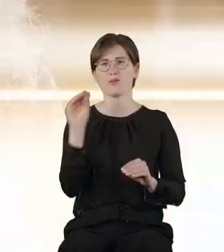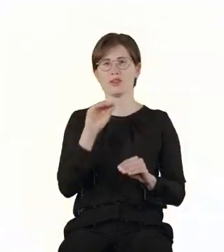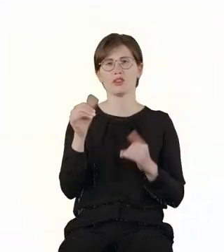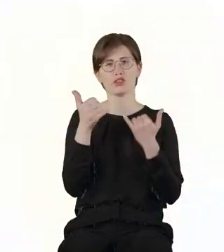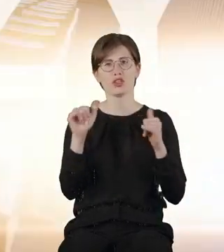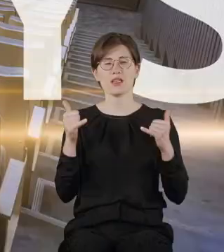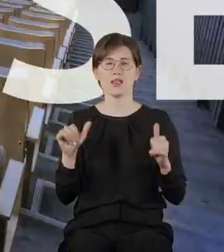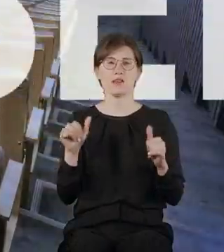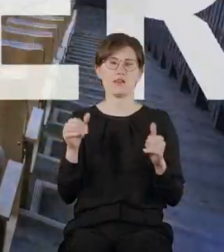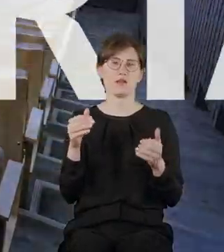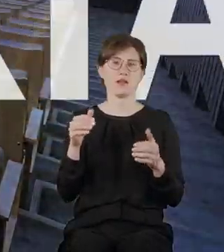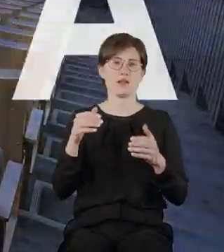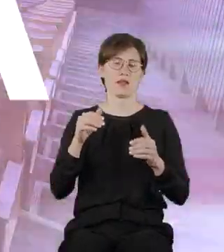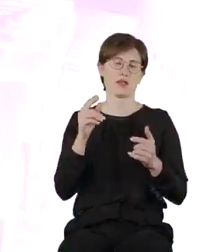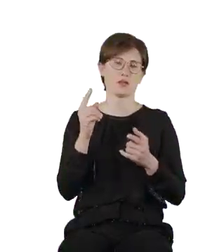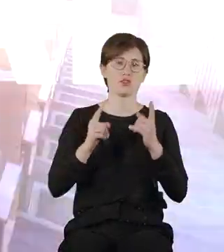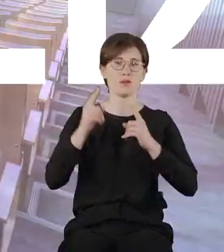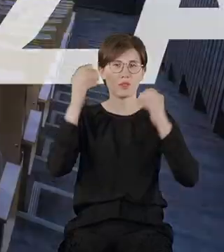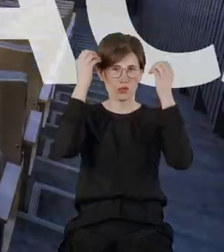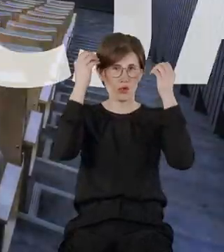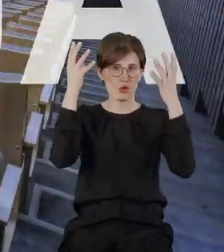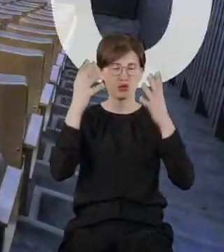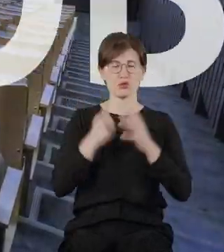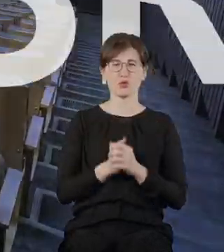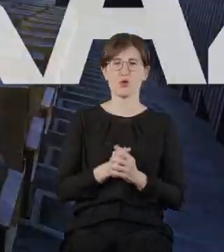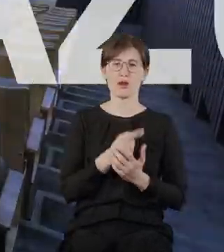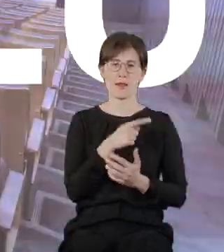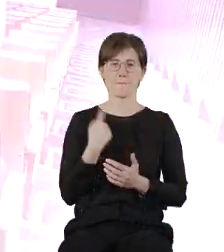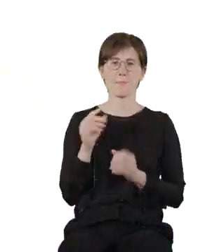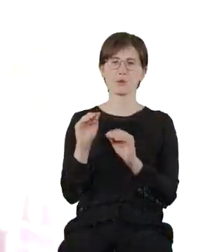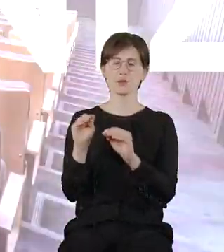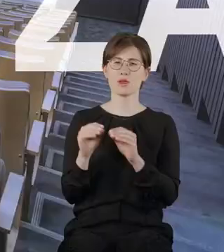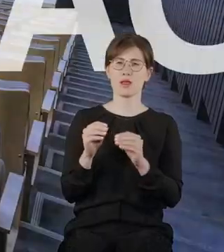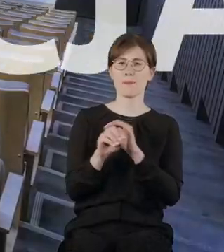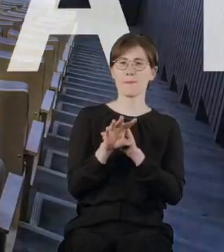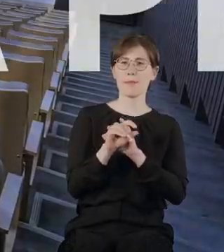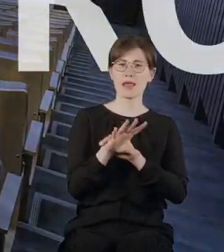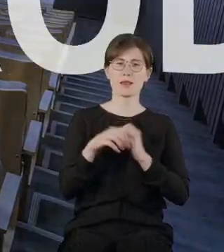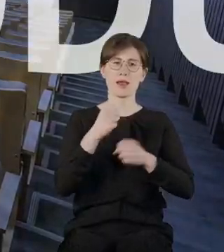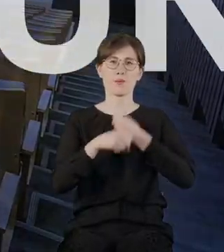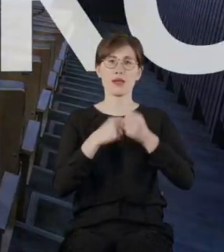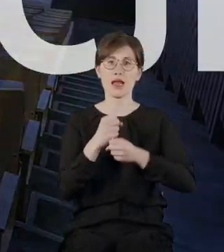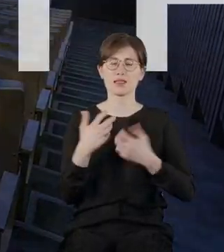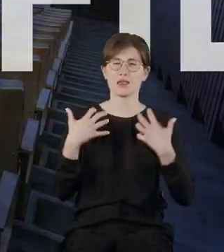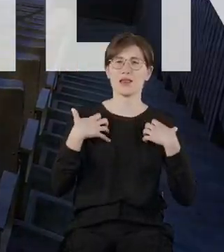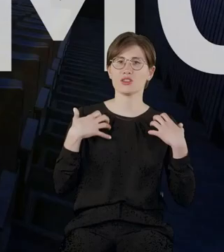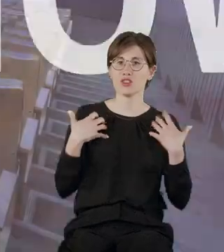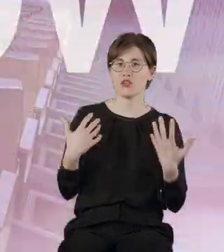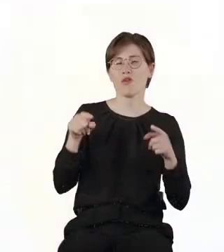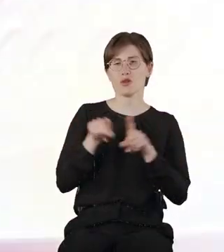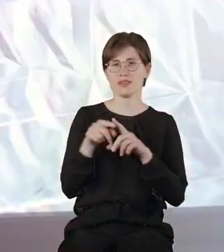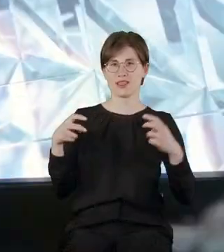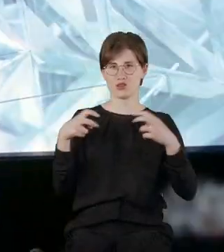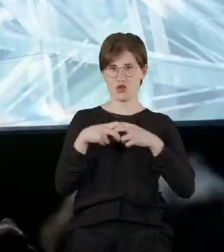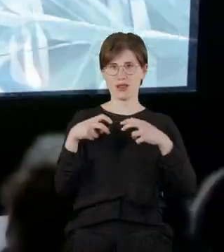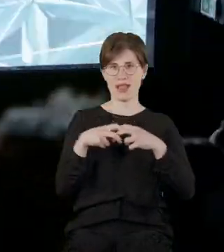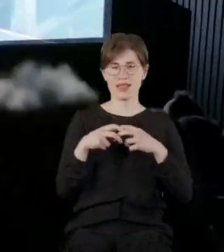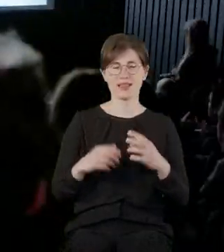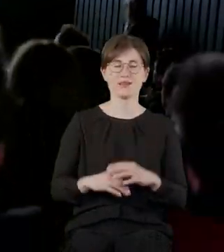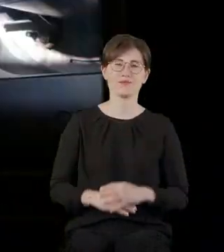przemysłów kultury. Uczymy, jak pracować dla mediów, dla kinematografii na żywo i online.